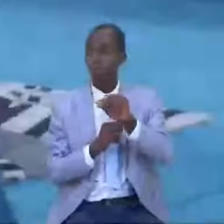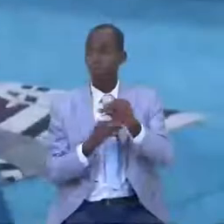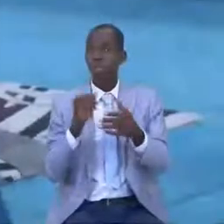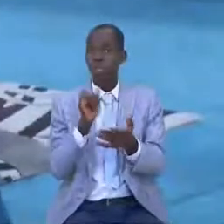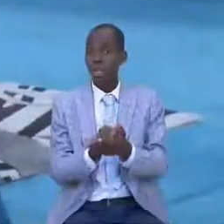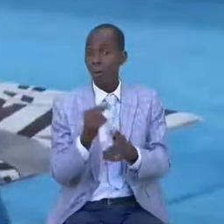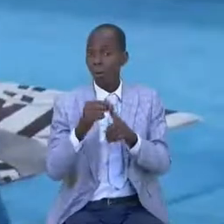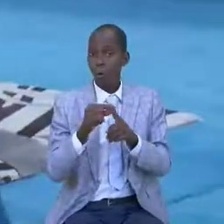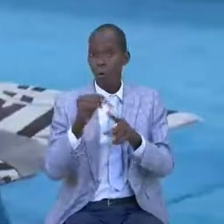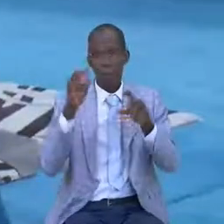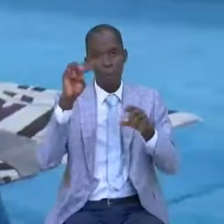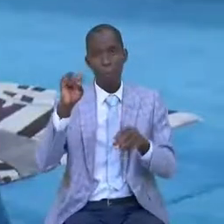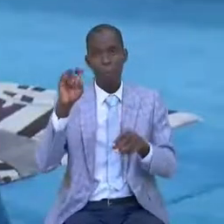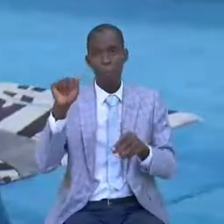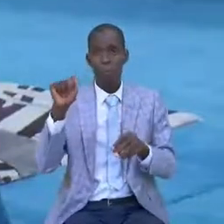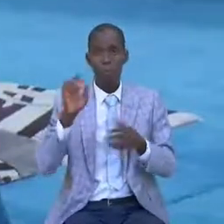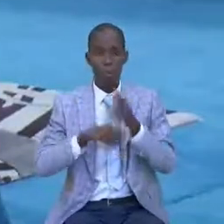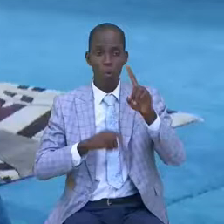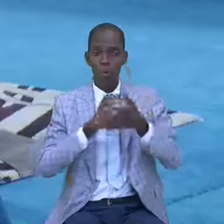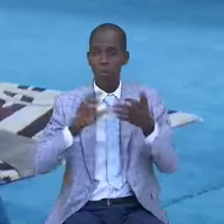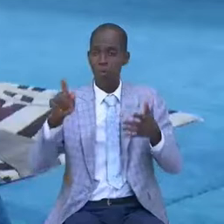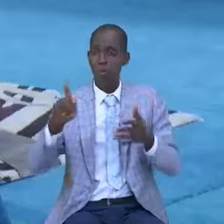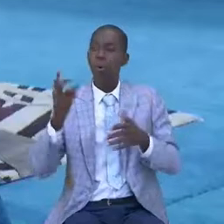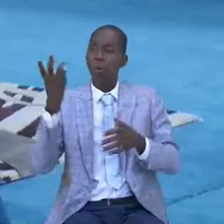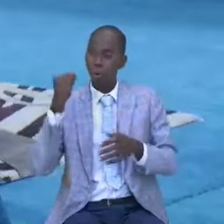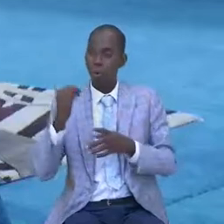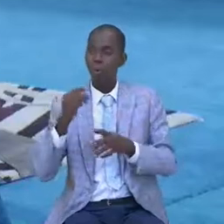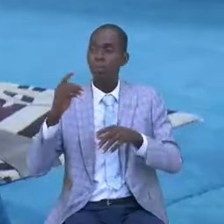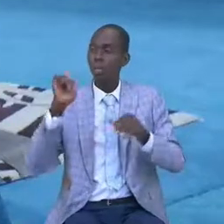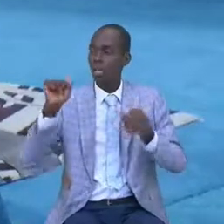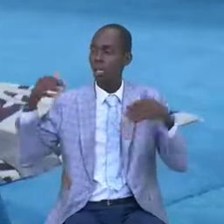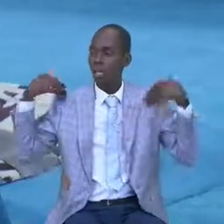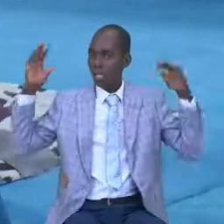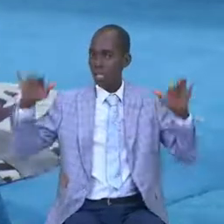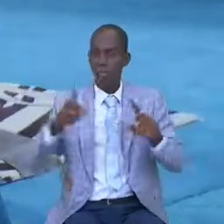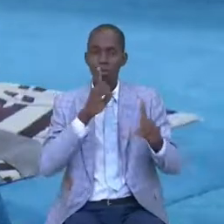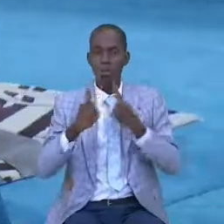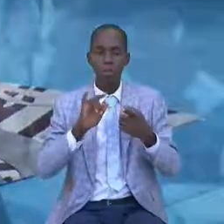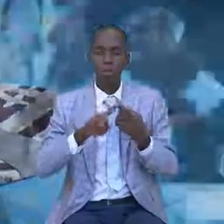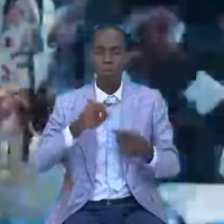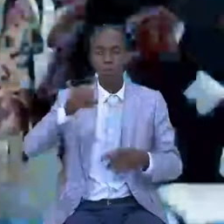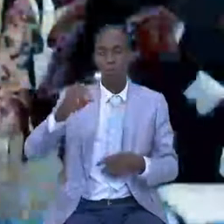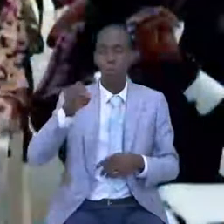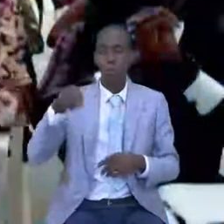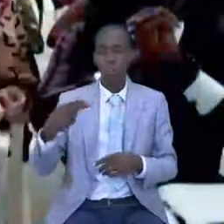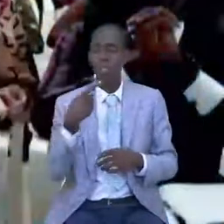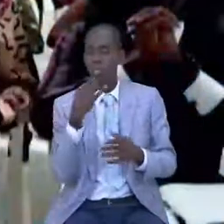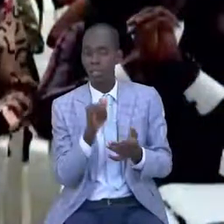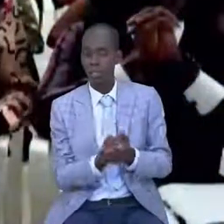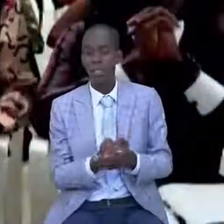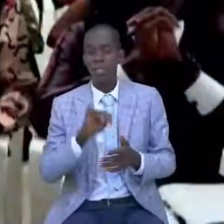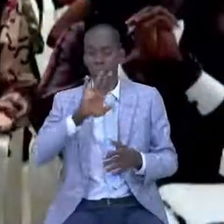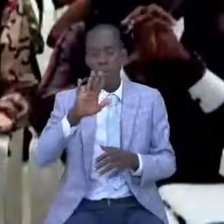qui a dit que Jésus vous sauvera. Non. C'est un ange qui est venu du ciel et qui parlait à Joseph que elle,